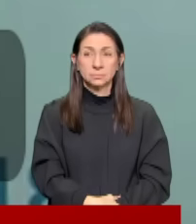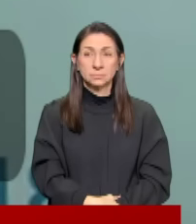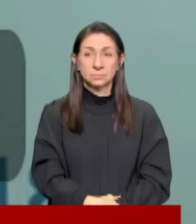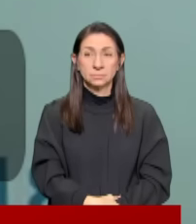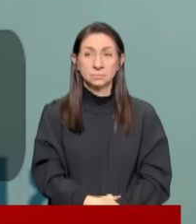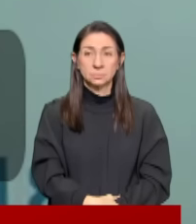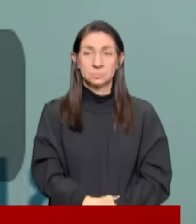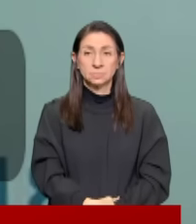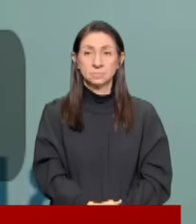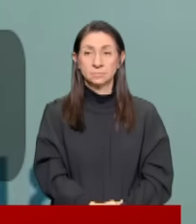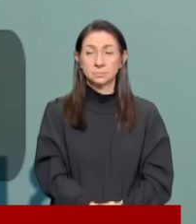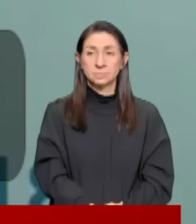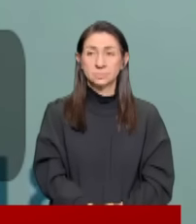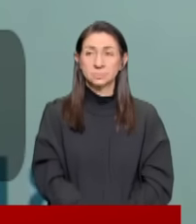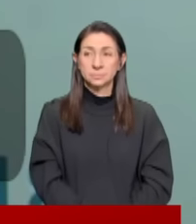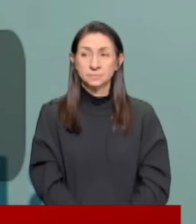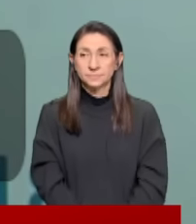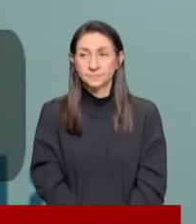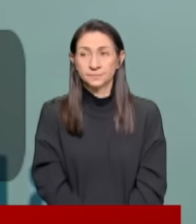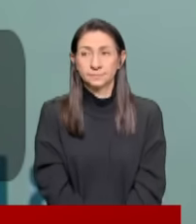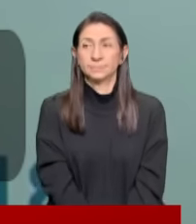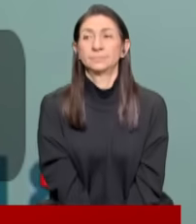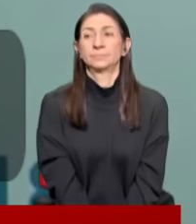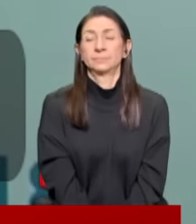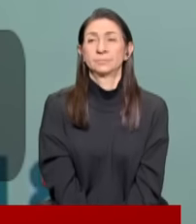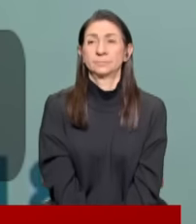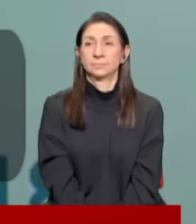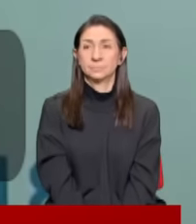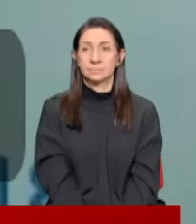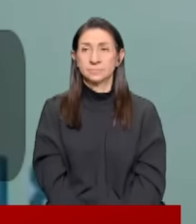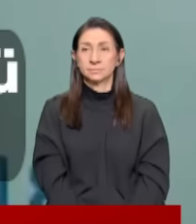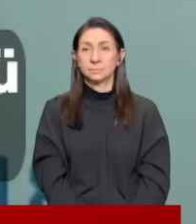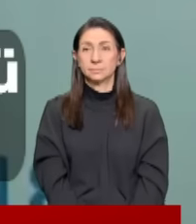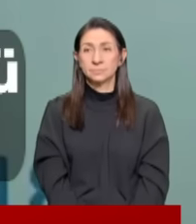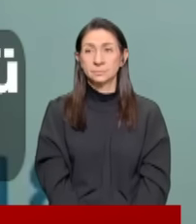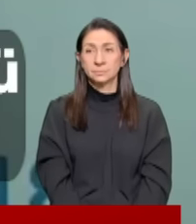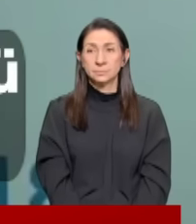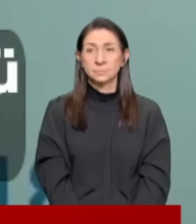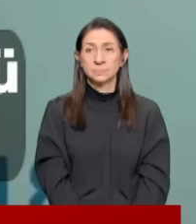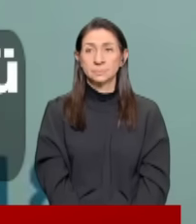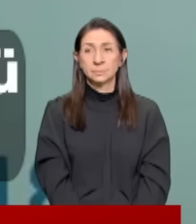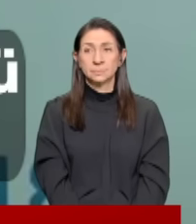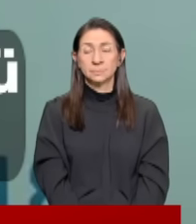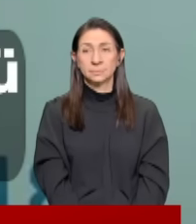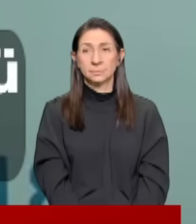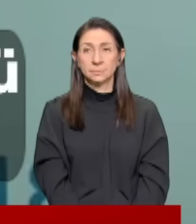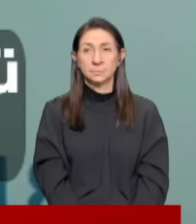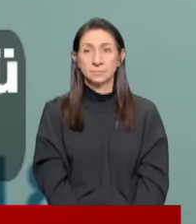kuruş poşet nedeniyle bu öğrencilerimizin mağdur olmaması için bu sorunun